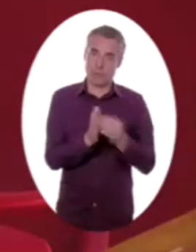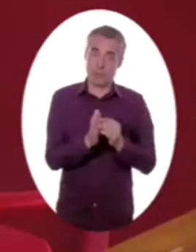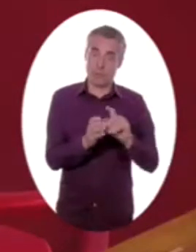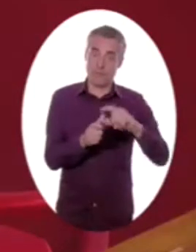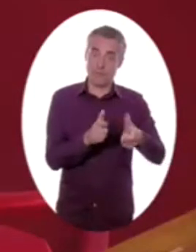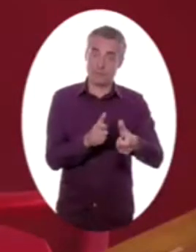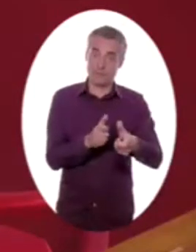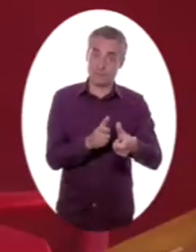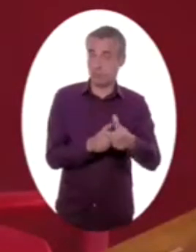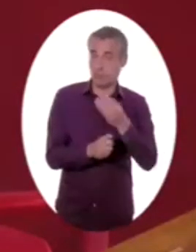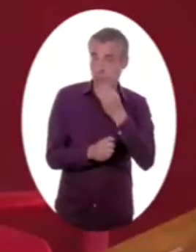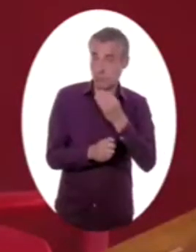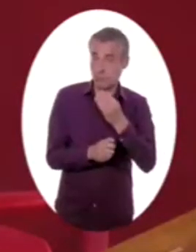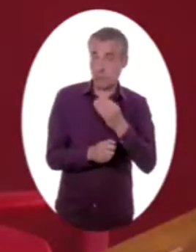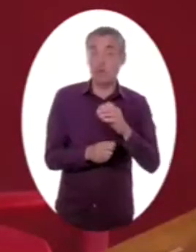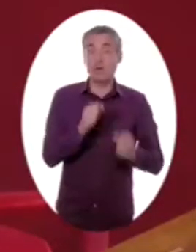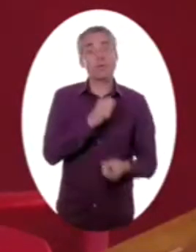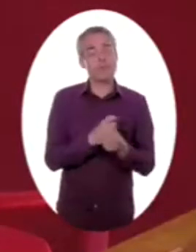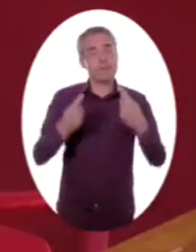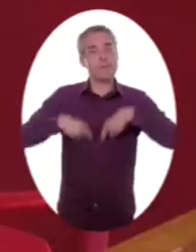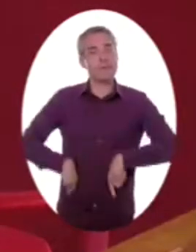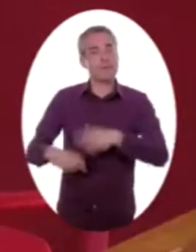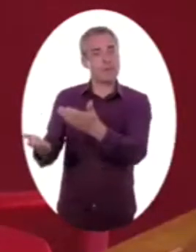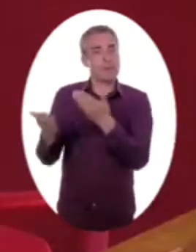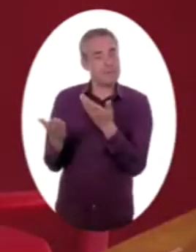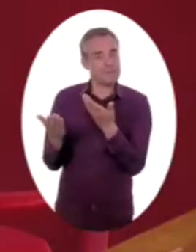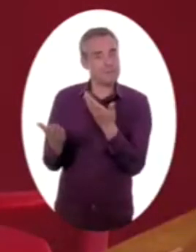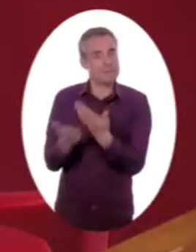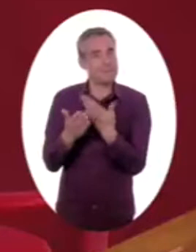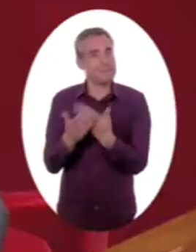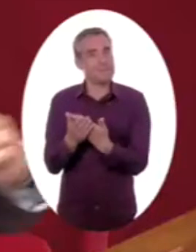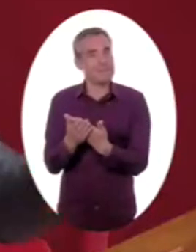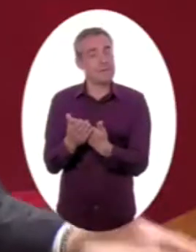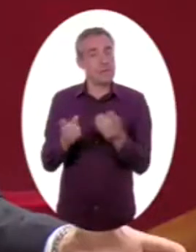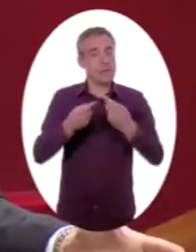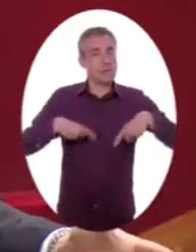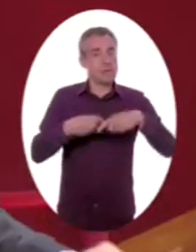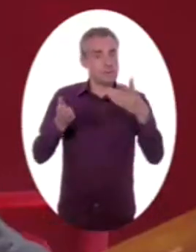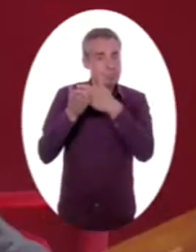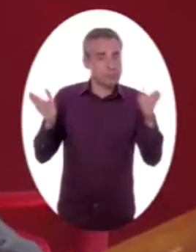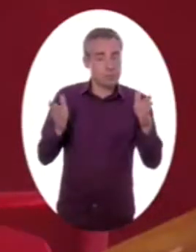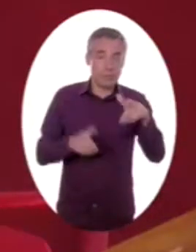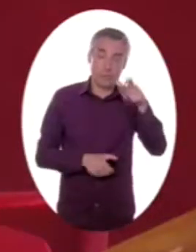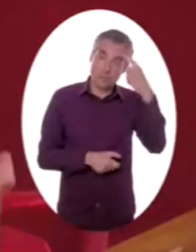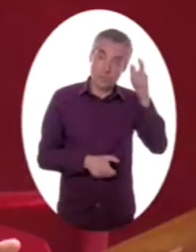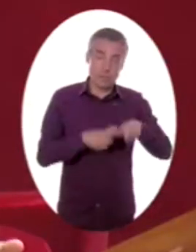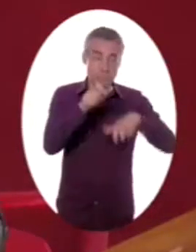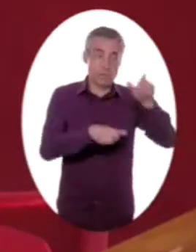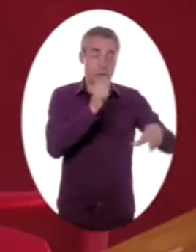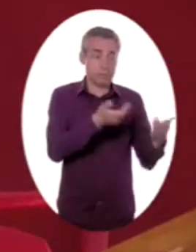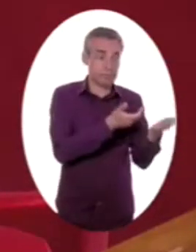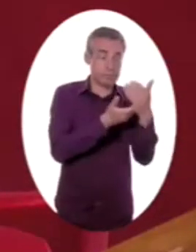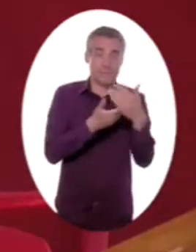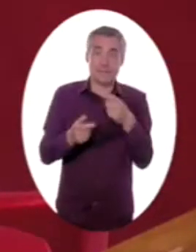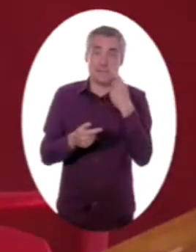est bien porté, puisqu'il est porté du bon côté de l'hémicycle, on élargit la composition pour embrasser le plus possible d'acteurs. C'est donc exactement